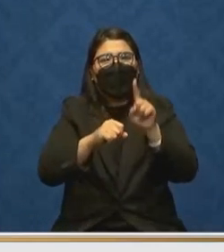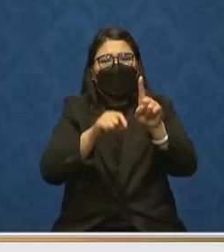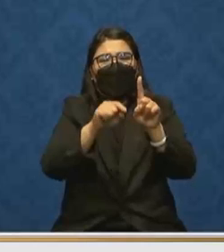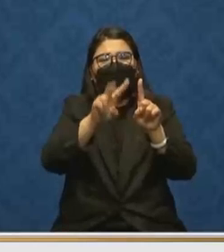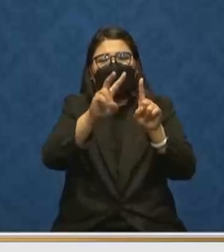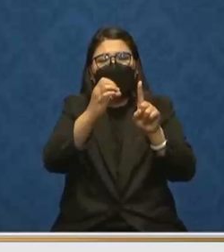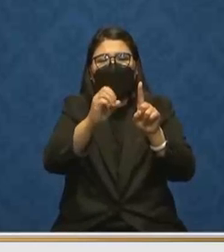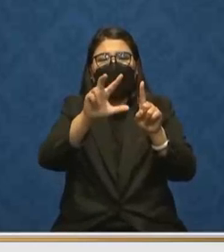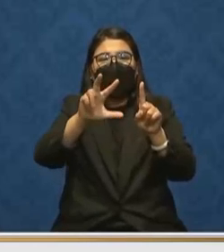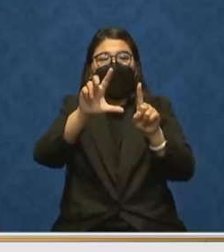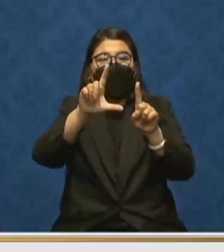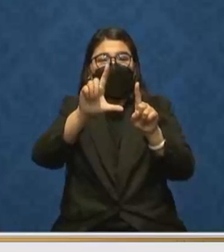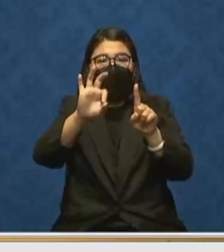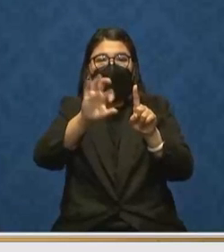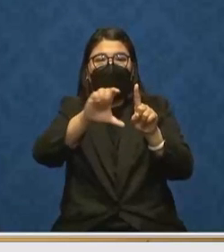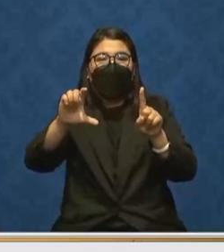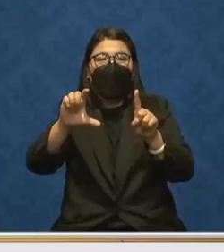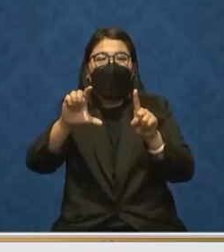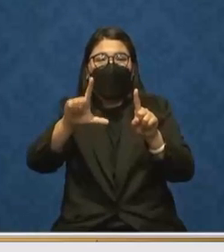1.039 ล้านคน